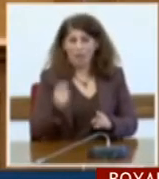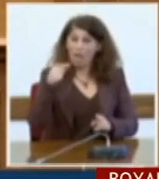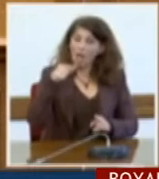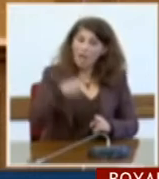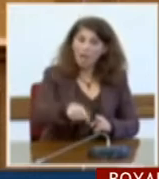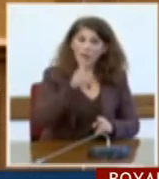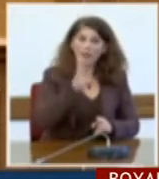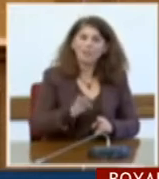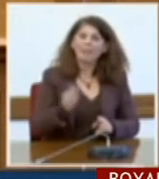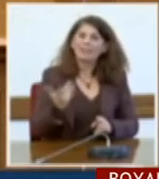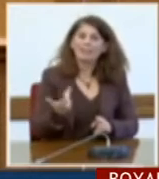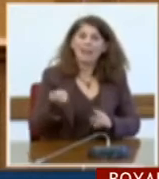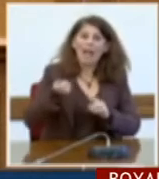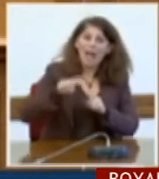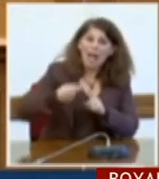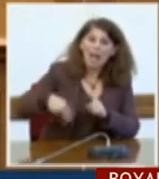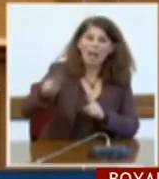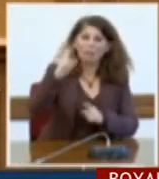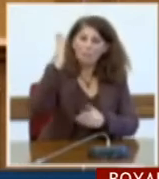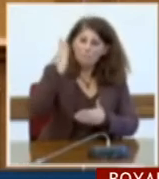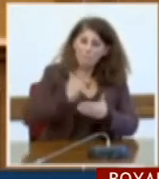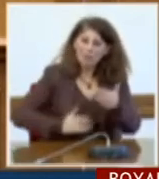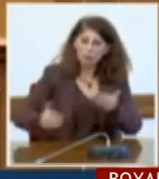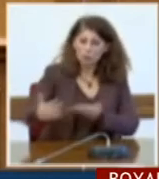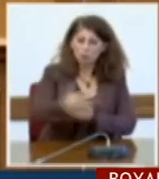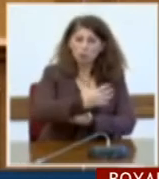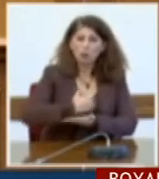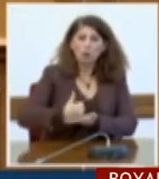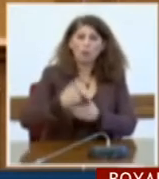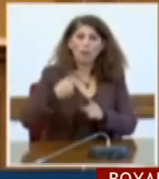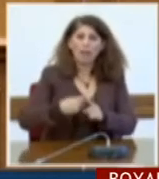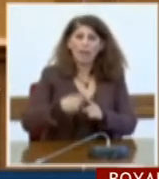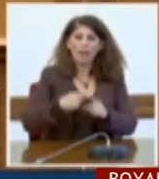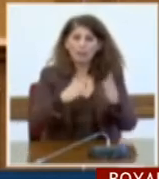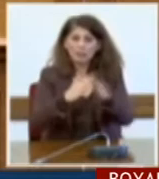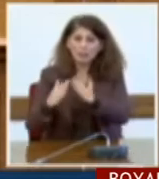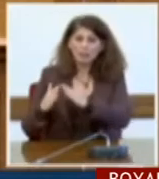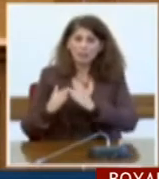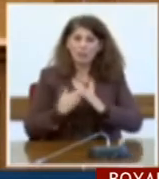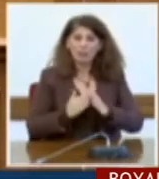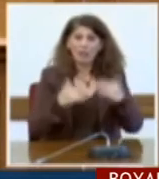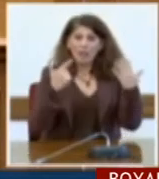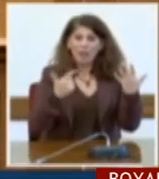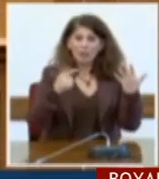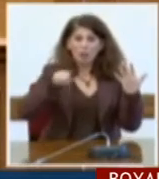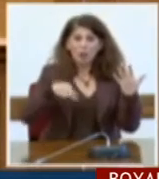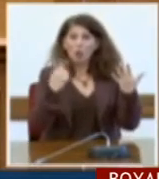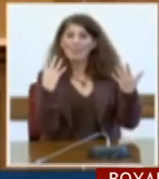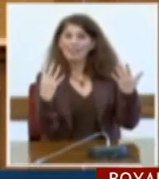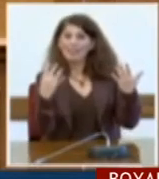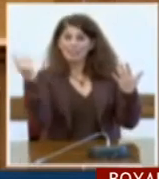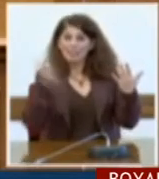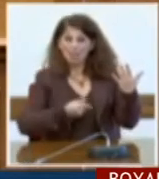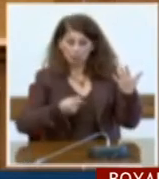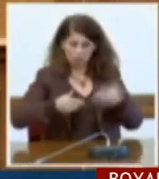η αύξηση του μέσου εισοδήματος των ελληνικών οικοκυριών κατά 7,4% μέσα